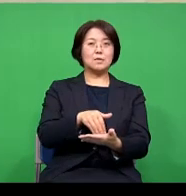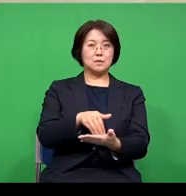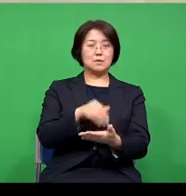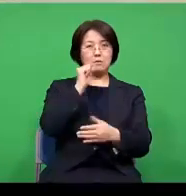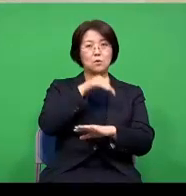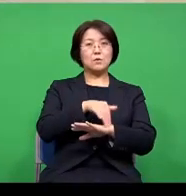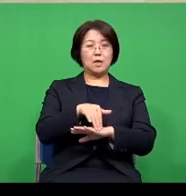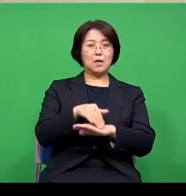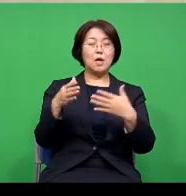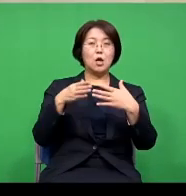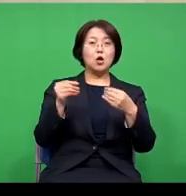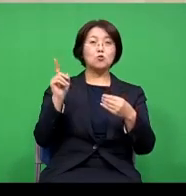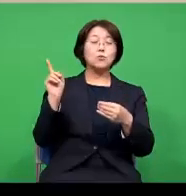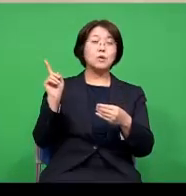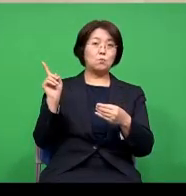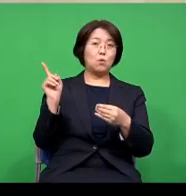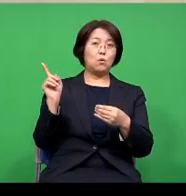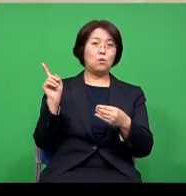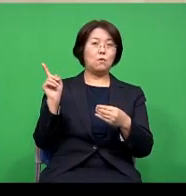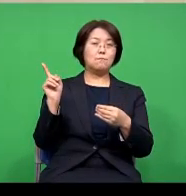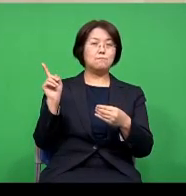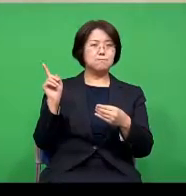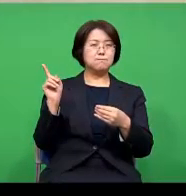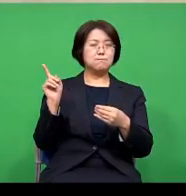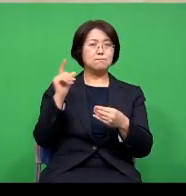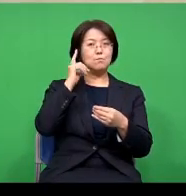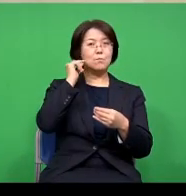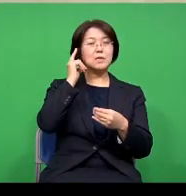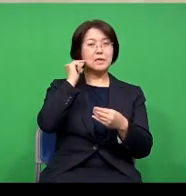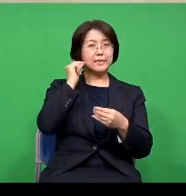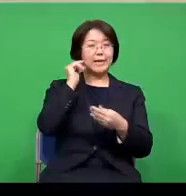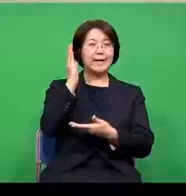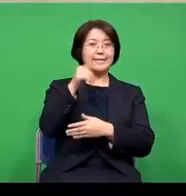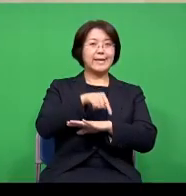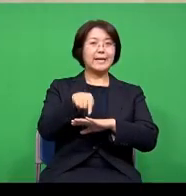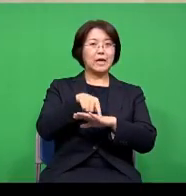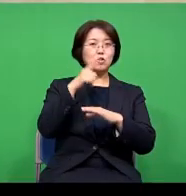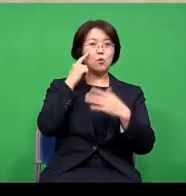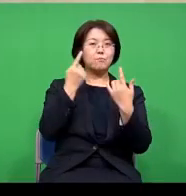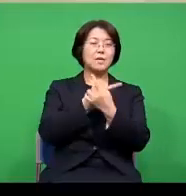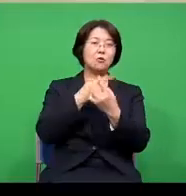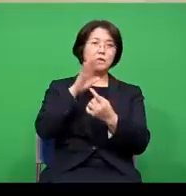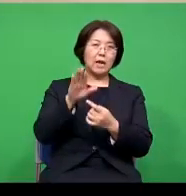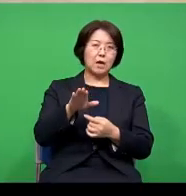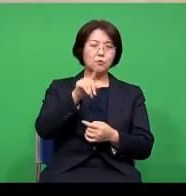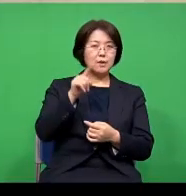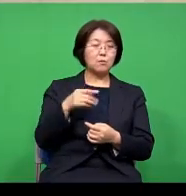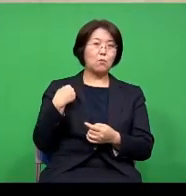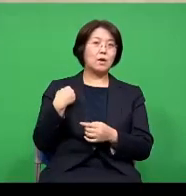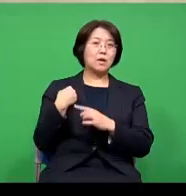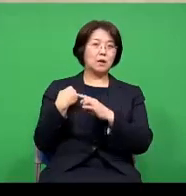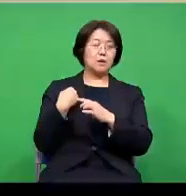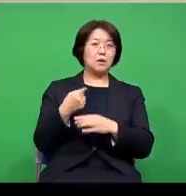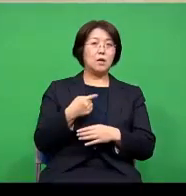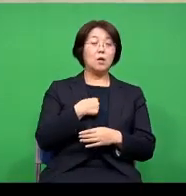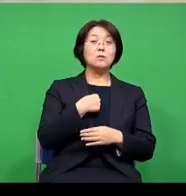けれども、国自身もちょっと場合によっては政策を見直すということもあるかもしれないし、から